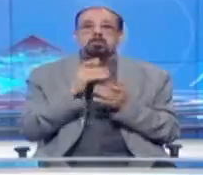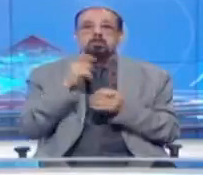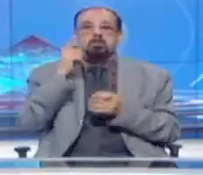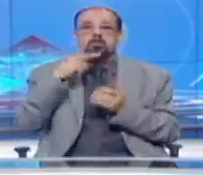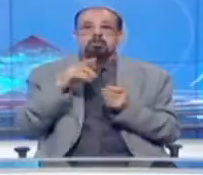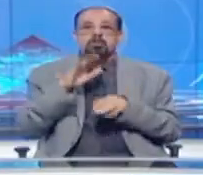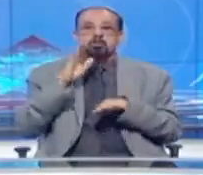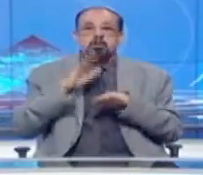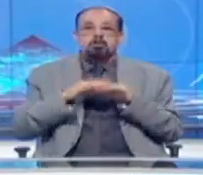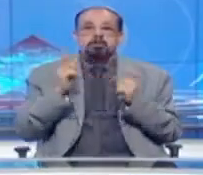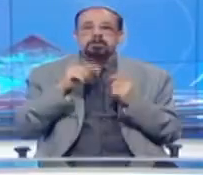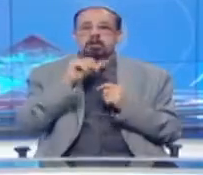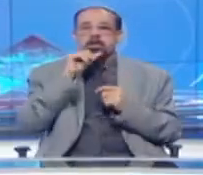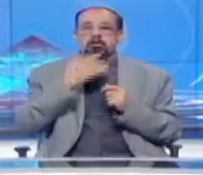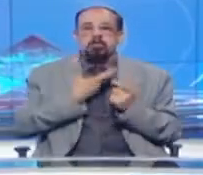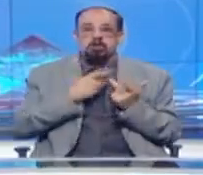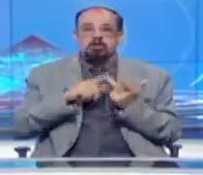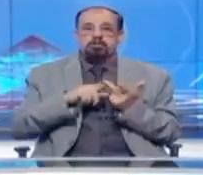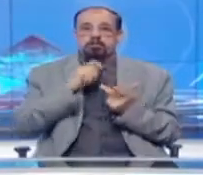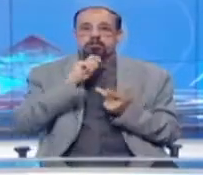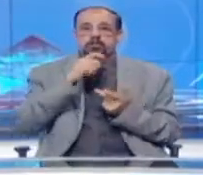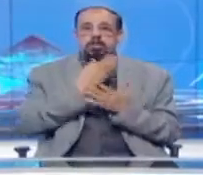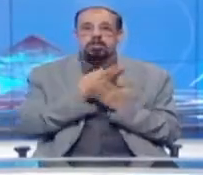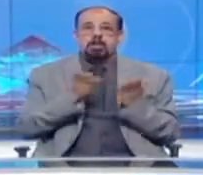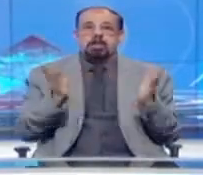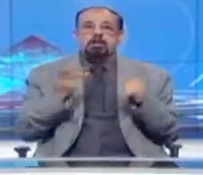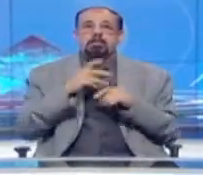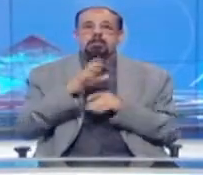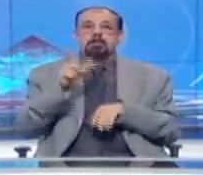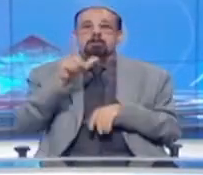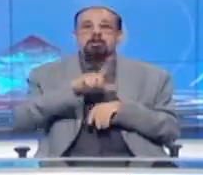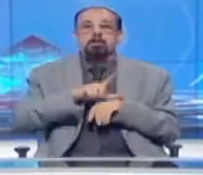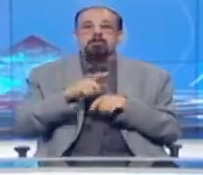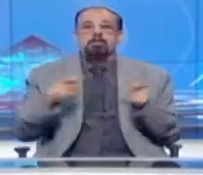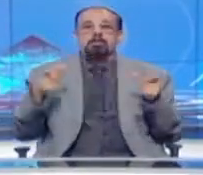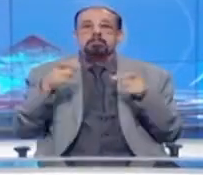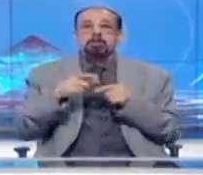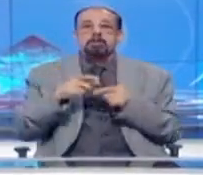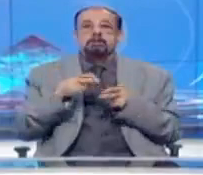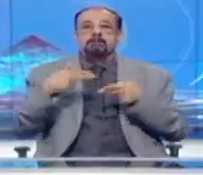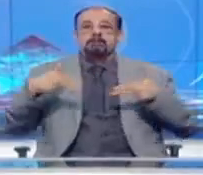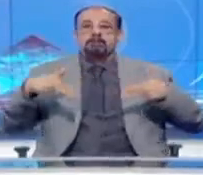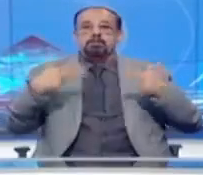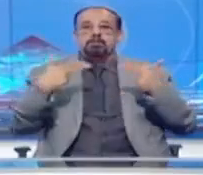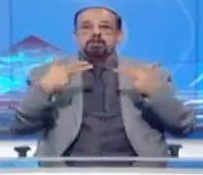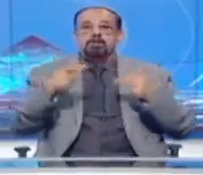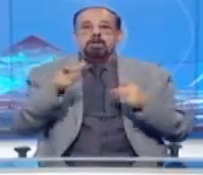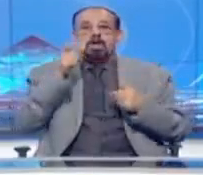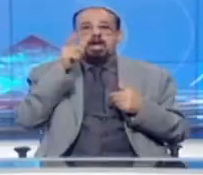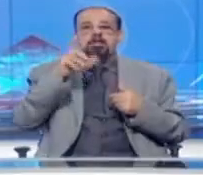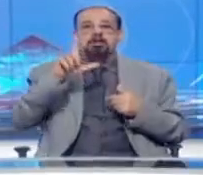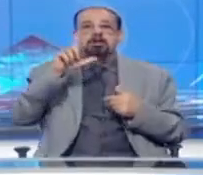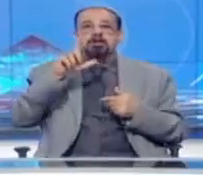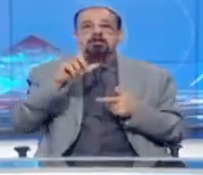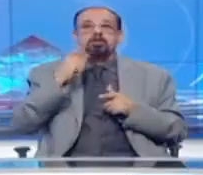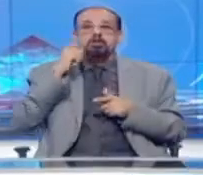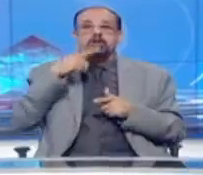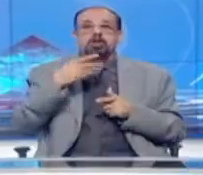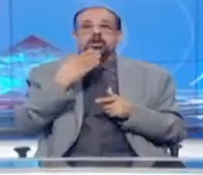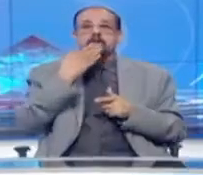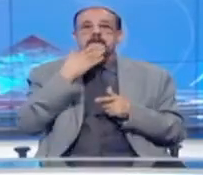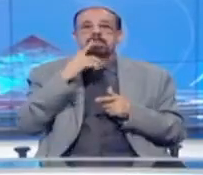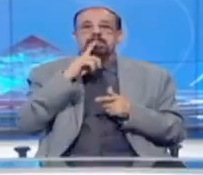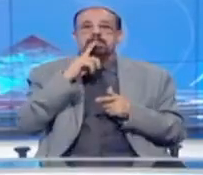لأوكرانيا والعقوبات المفروضة على روسيا. وفي كلمة له أمام القمة عبر الفيديو كونفرنس، حذر الرئيس